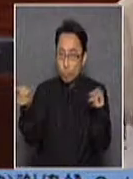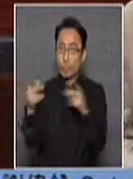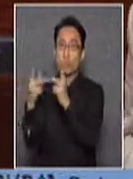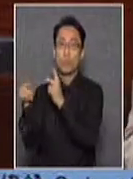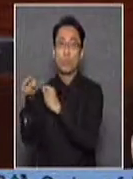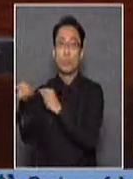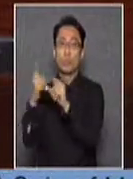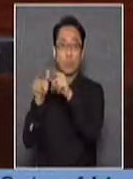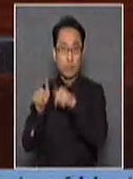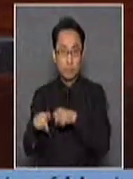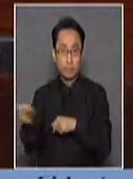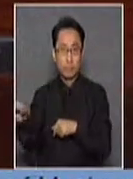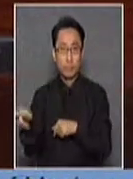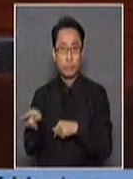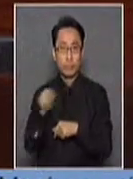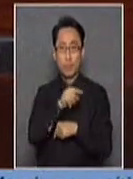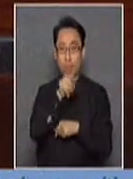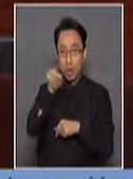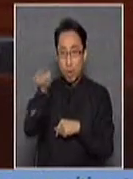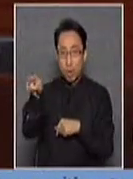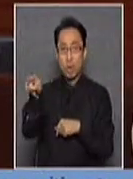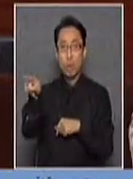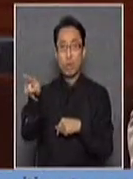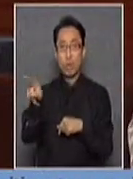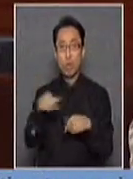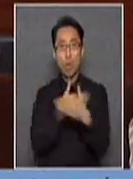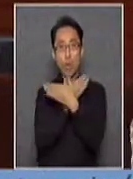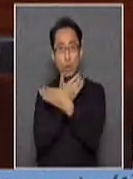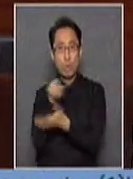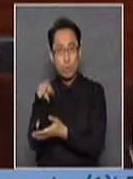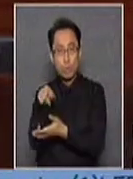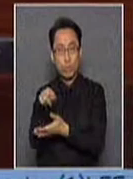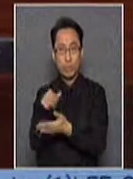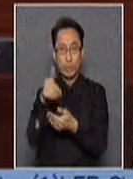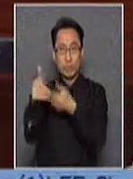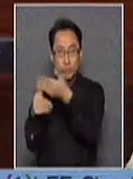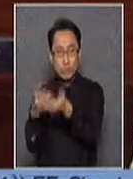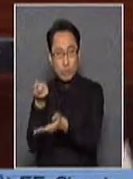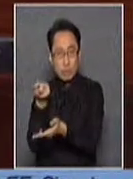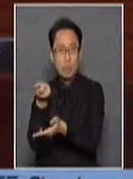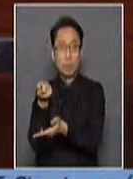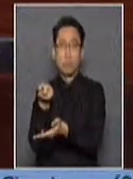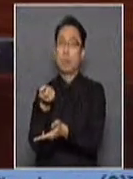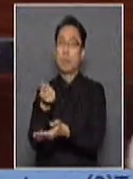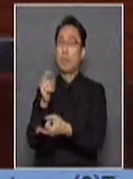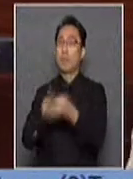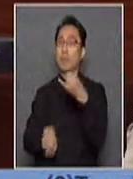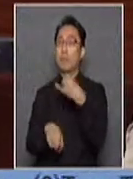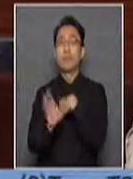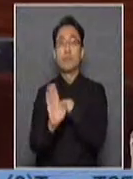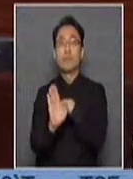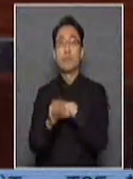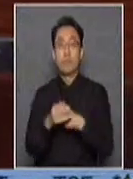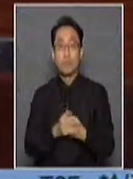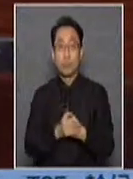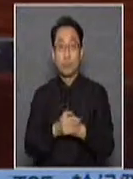當時好多意見都話：喂，你去到呢個蝴蝶啦，唔該，爭嗰幾個站都唔做。咁但係政府發展呢個市區